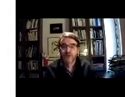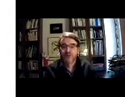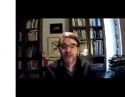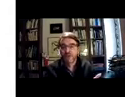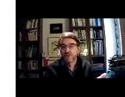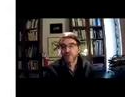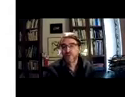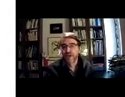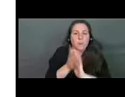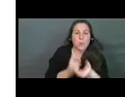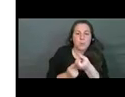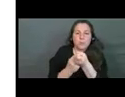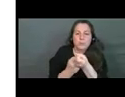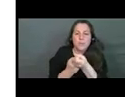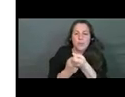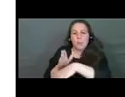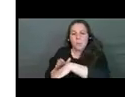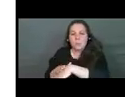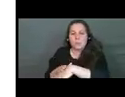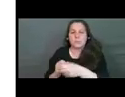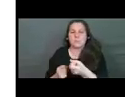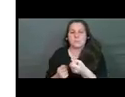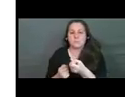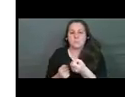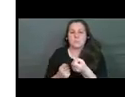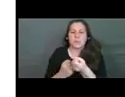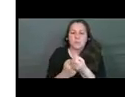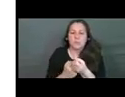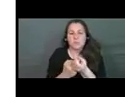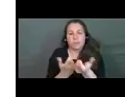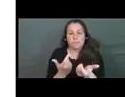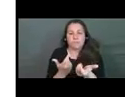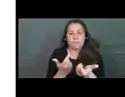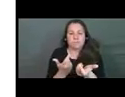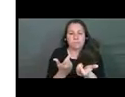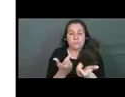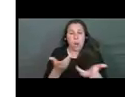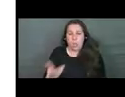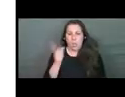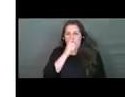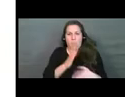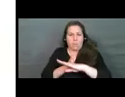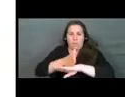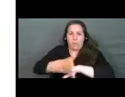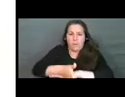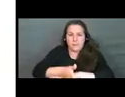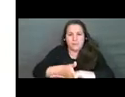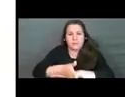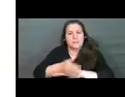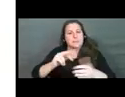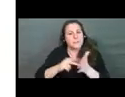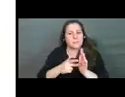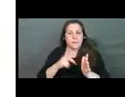du consultant que du milieu de travail. Mais là, on a arrêté de se déplacer. Il faut tout faire à distance. Donc, il a tout fallu réaménager